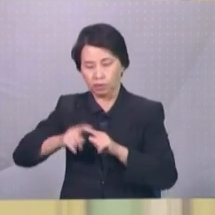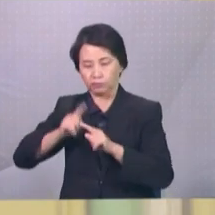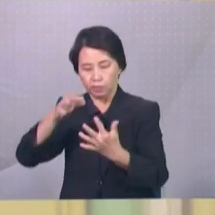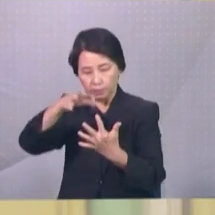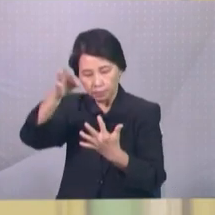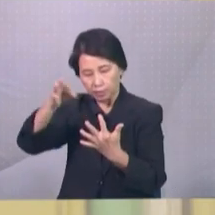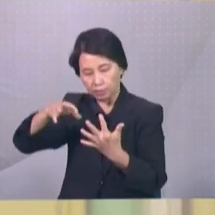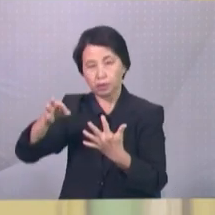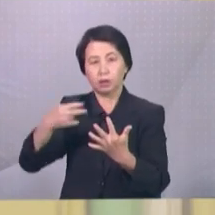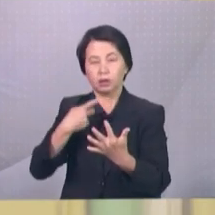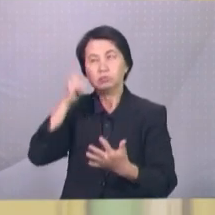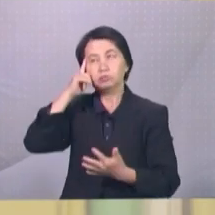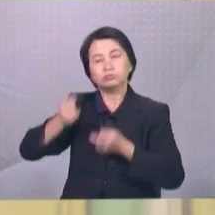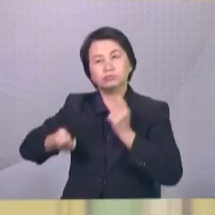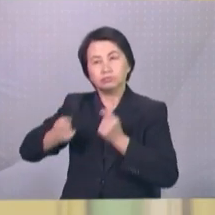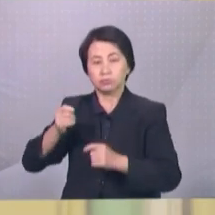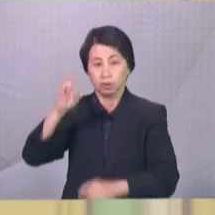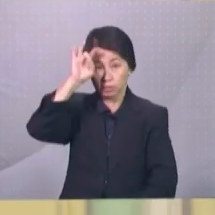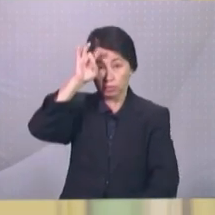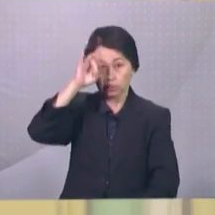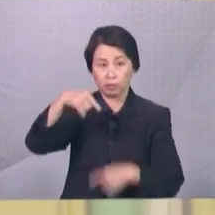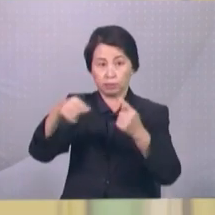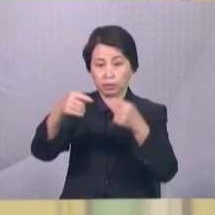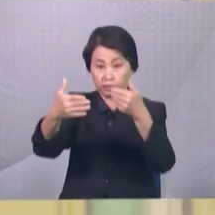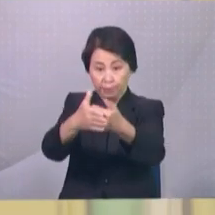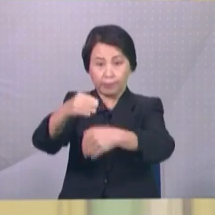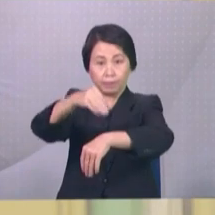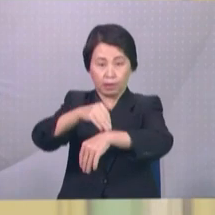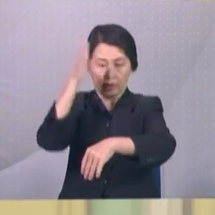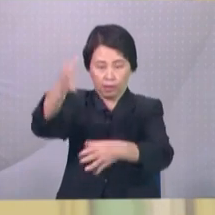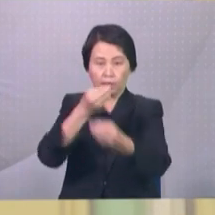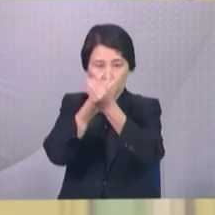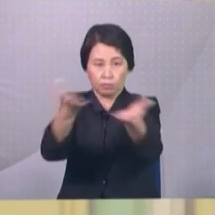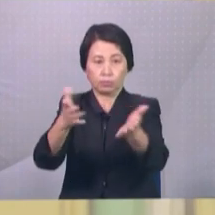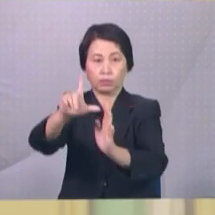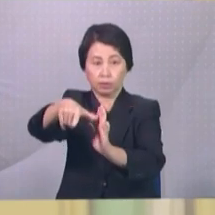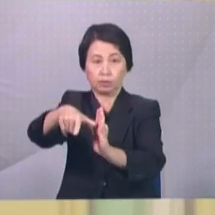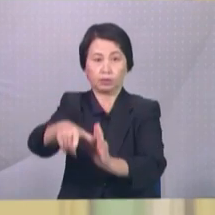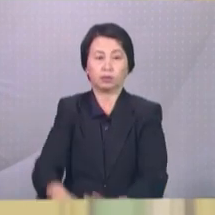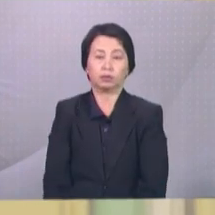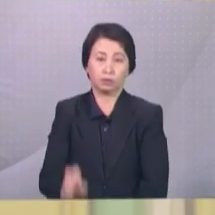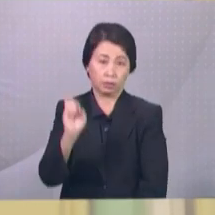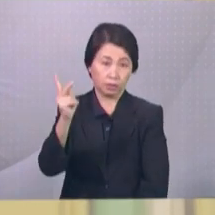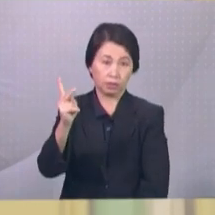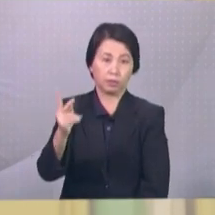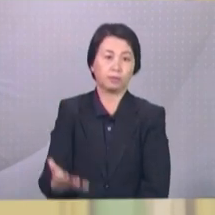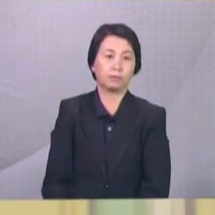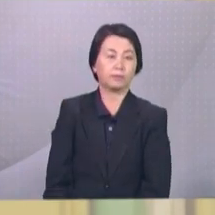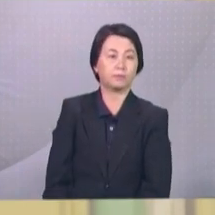option yang kita sedang pertimbangkan. InsyaAllah apabila sampai masanya, saya akan umumkan kelak. Okey, ada lagi?